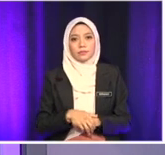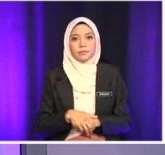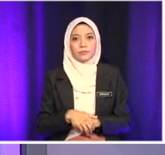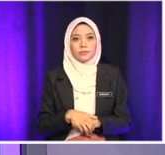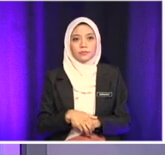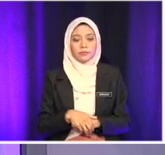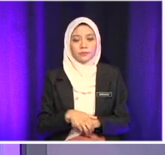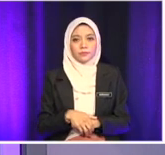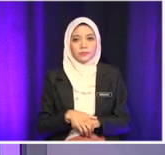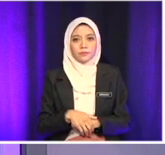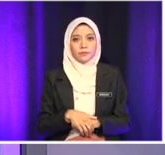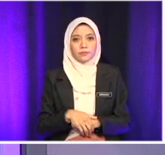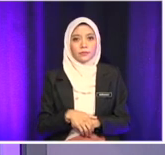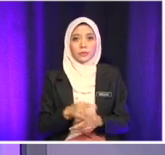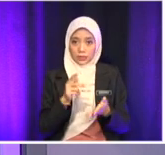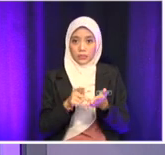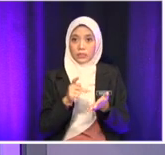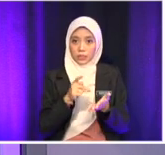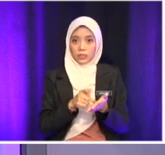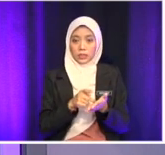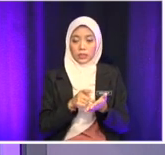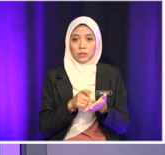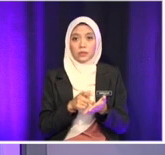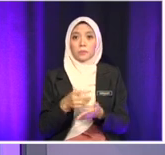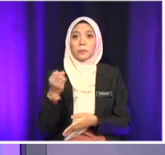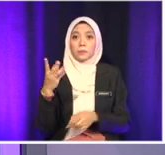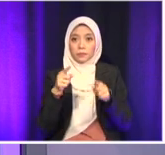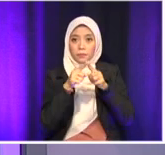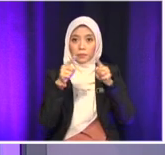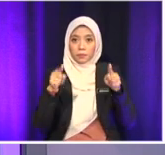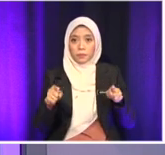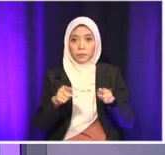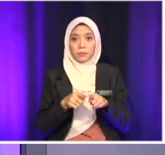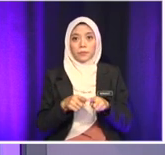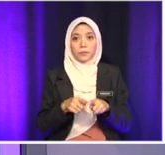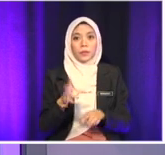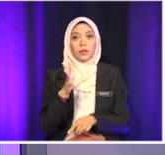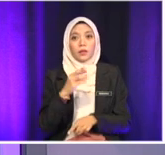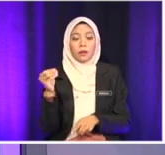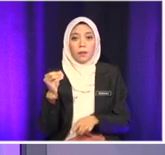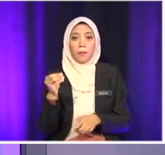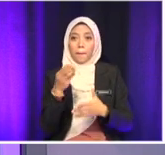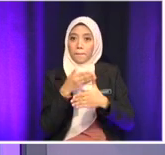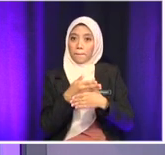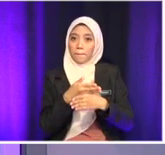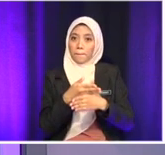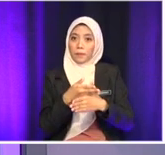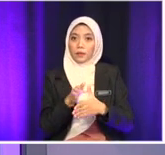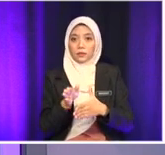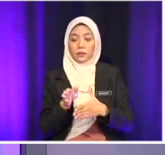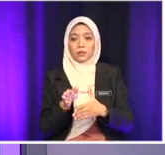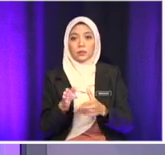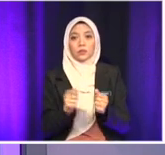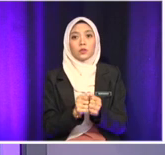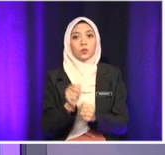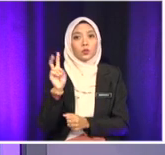SDN yang sama tadi bilang peta 1 2 dan 2 bahagiakan dengan dua Kenapa Kena bagi dua